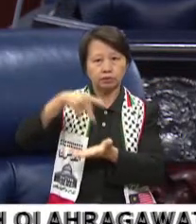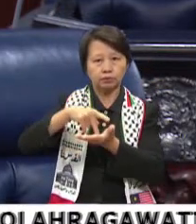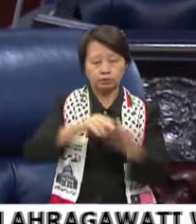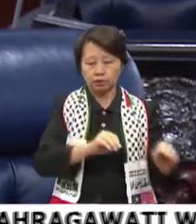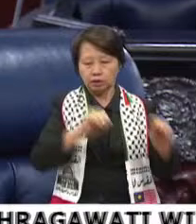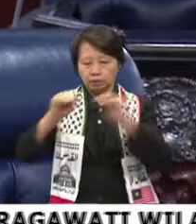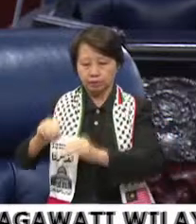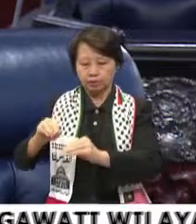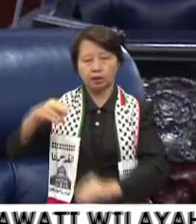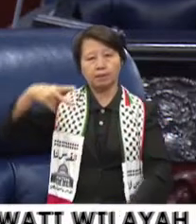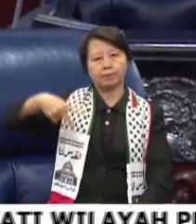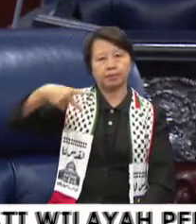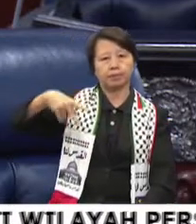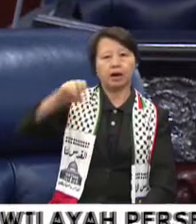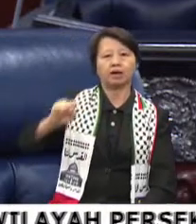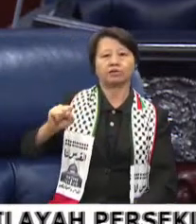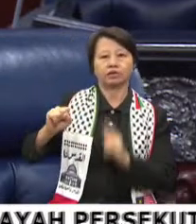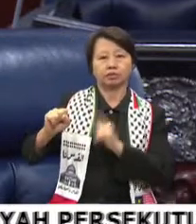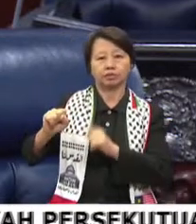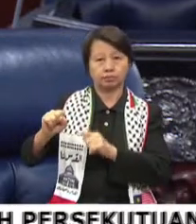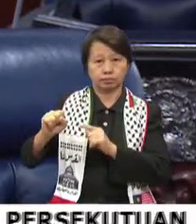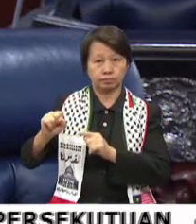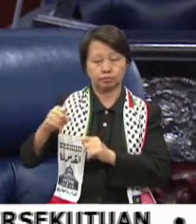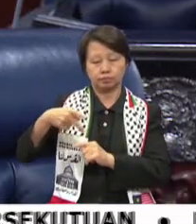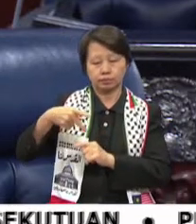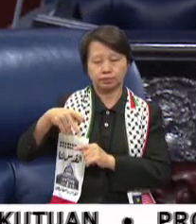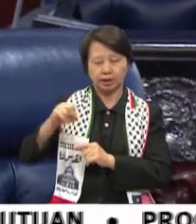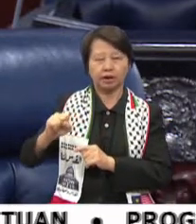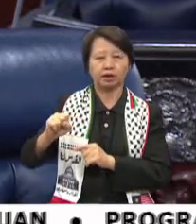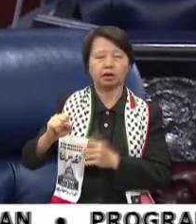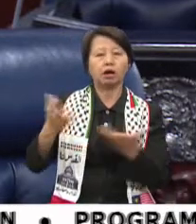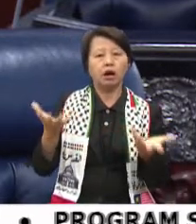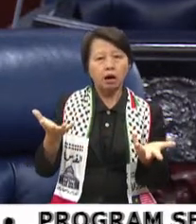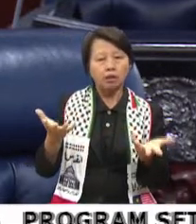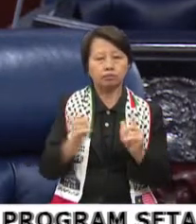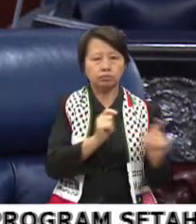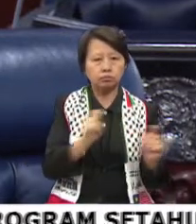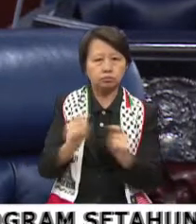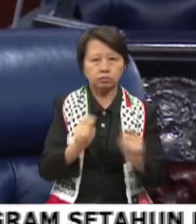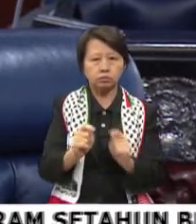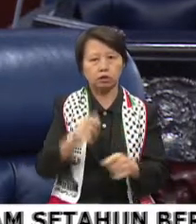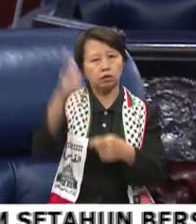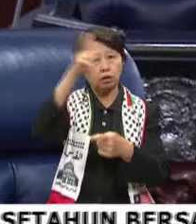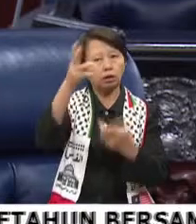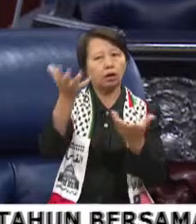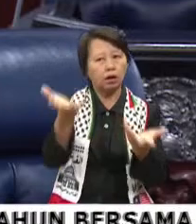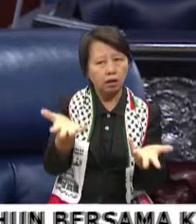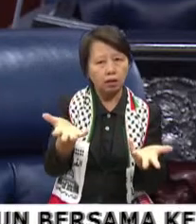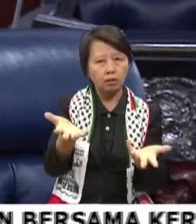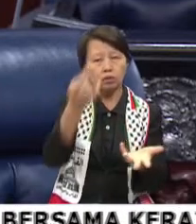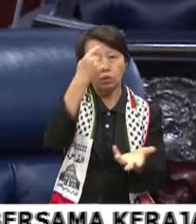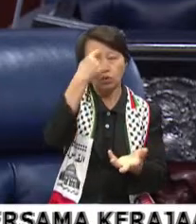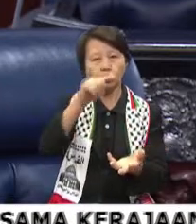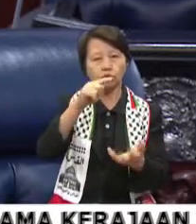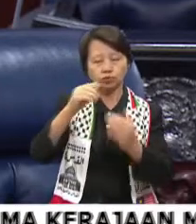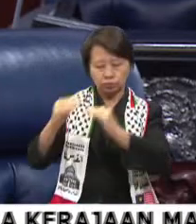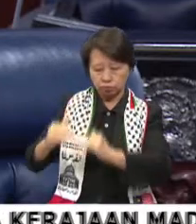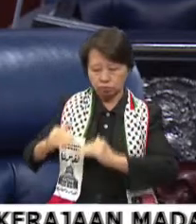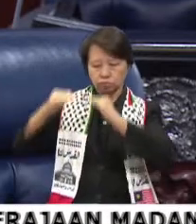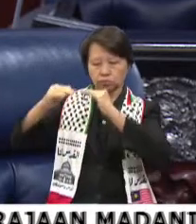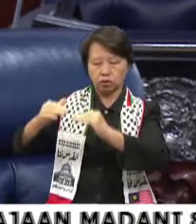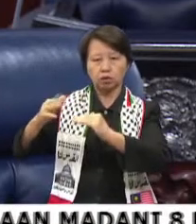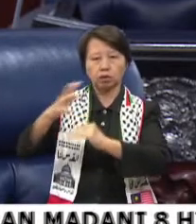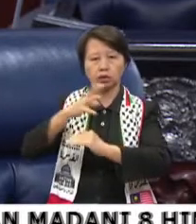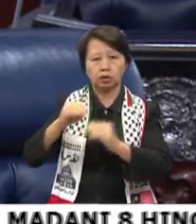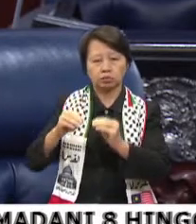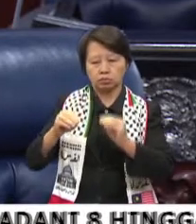pemindahan sementara PS PS Apakah tindakan pihak kerajaan untuk menaik taraf